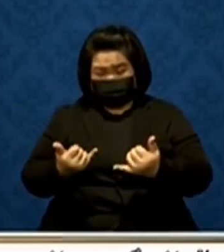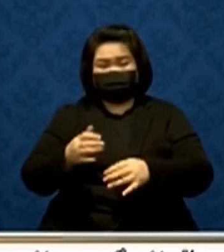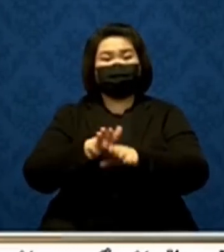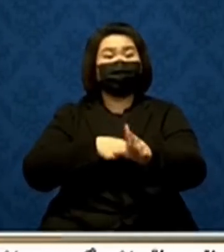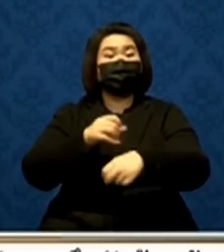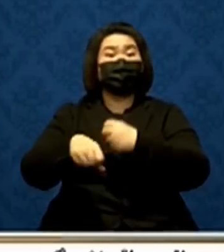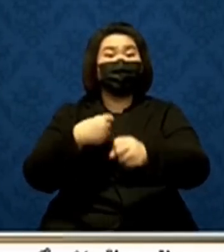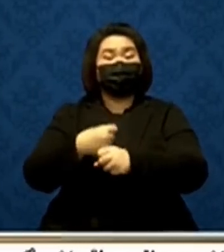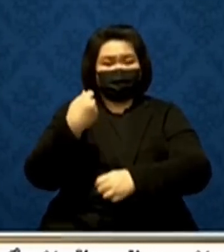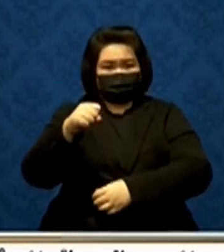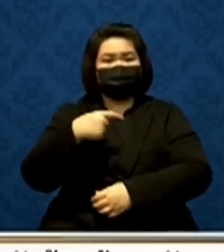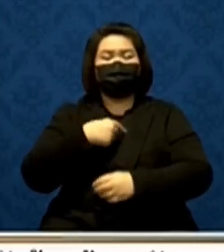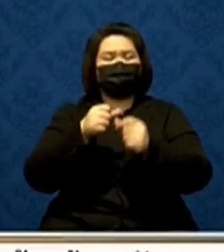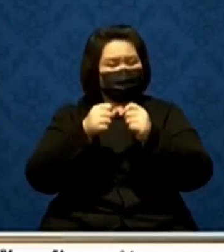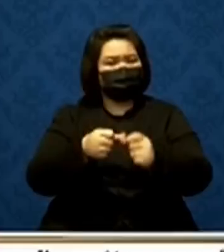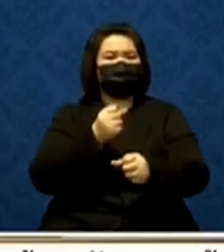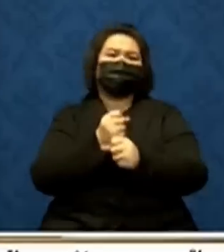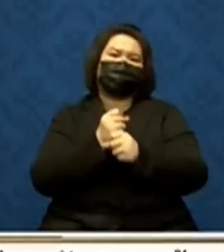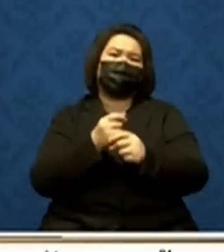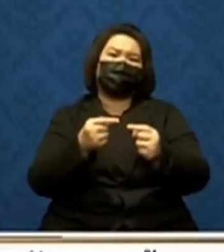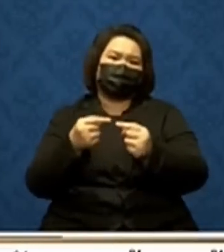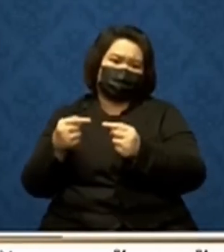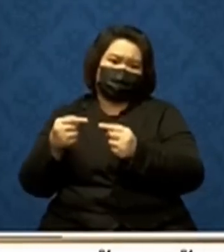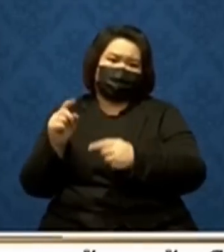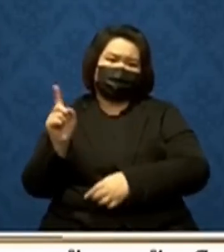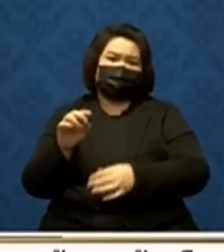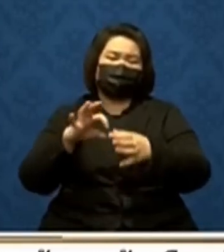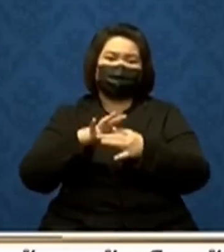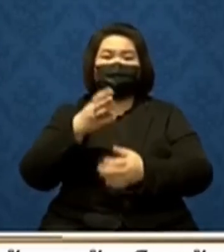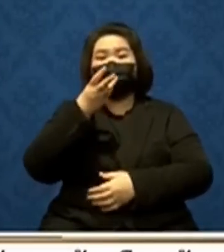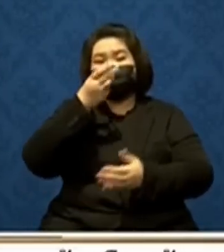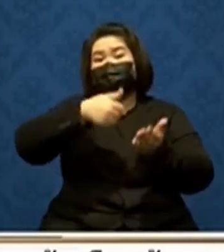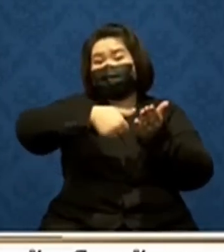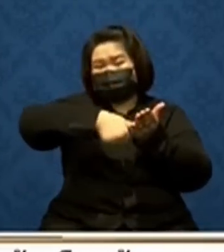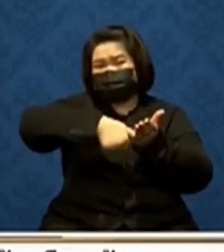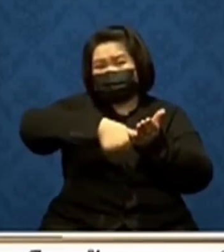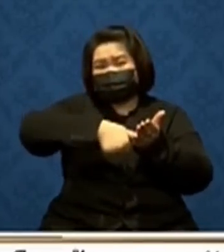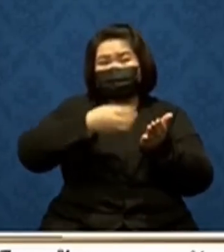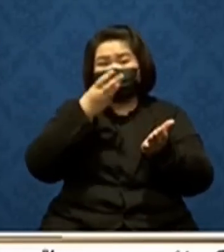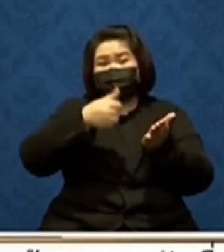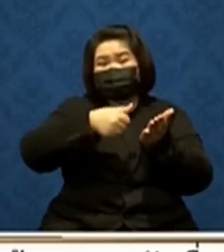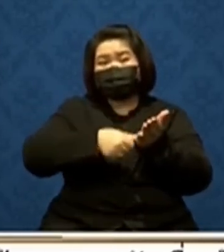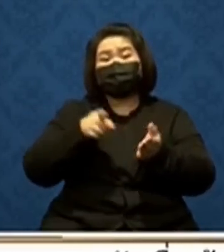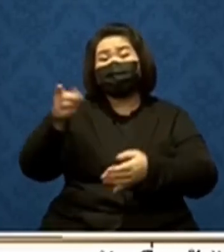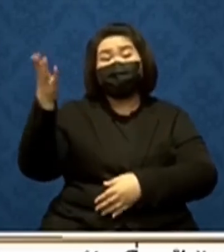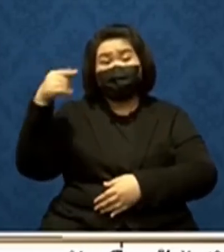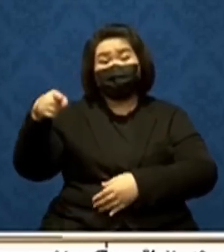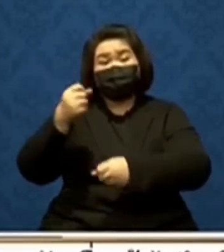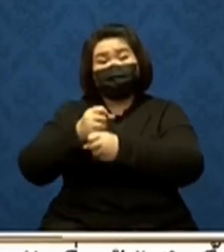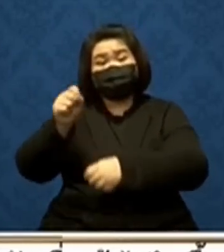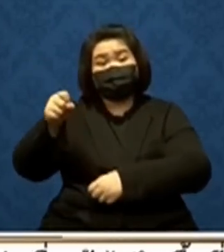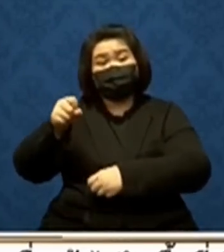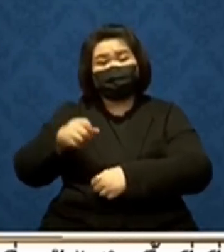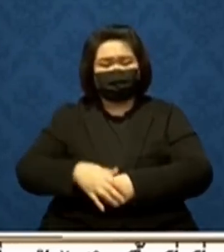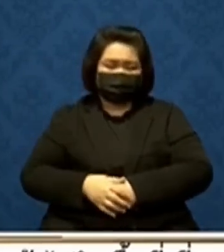ผมก็ทำต่อเนื่องมีชุดจริตจำนำข้าวที่พวกท่านสร้างไว้นะครับและก็ความ